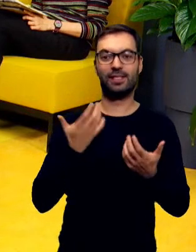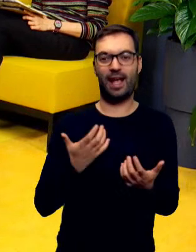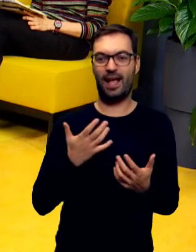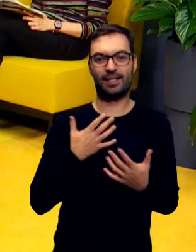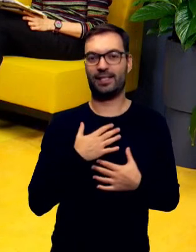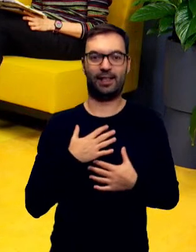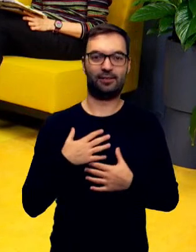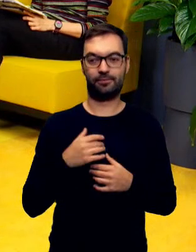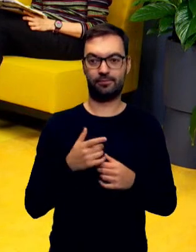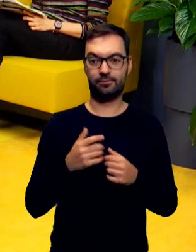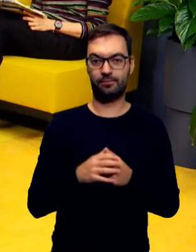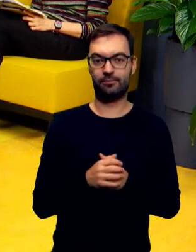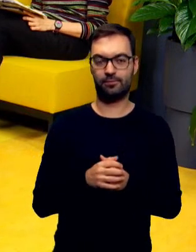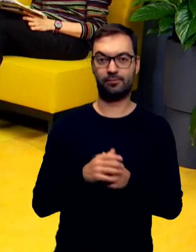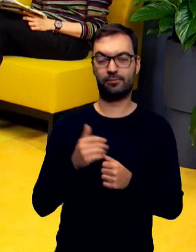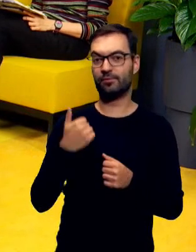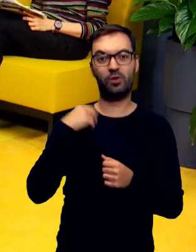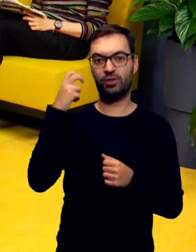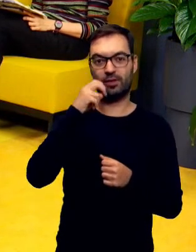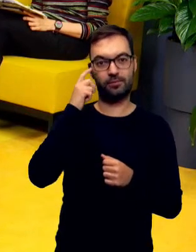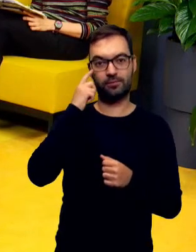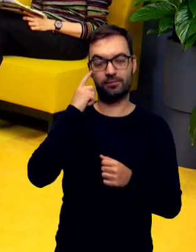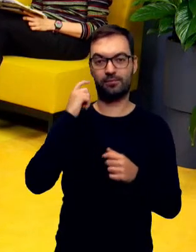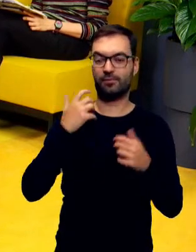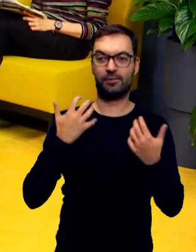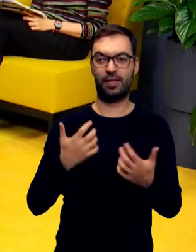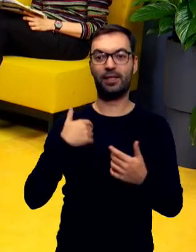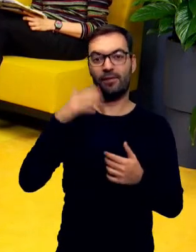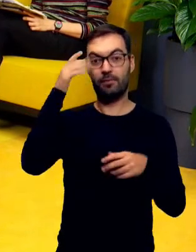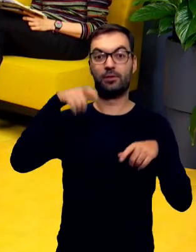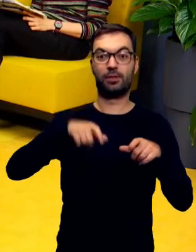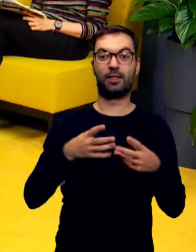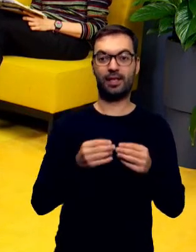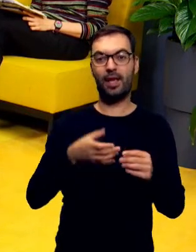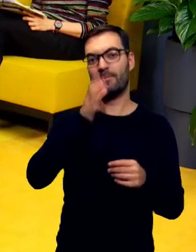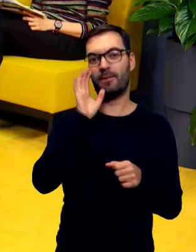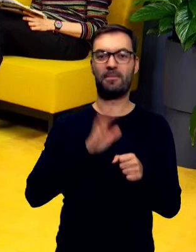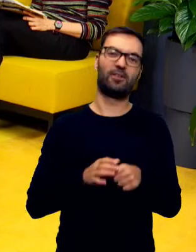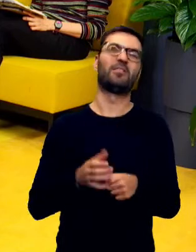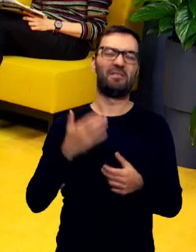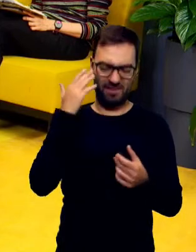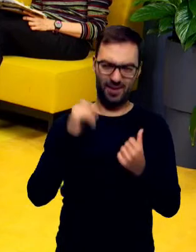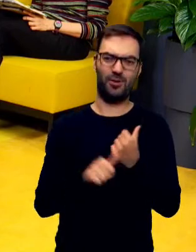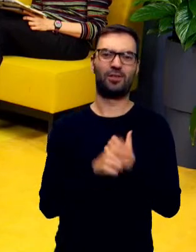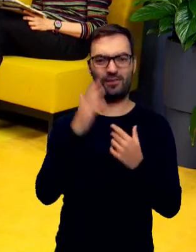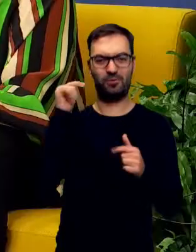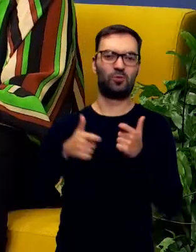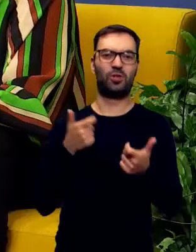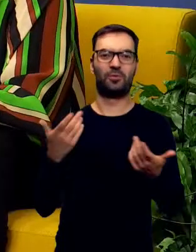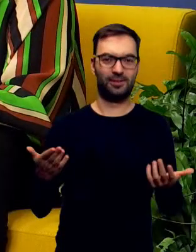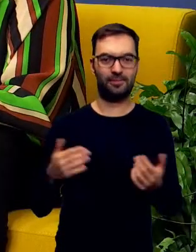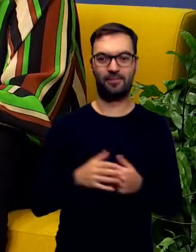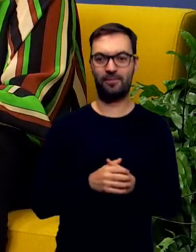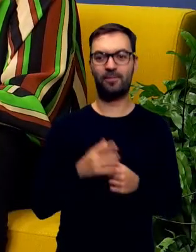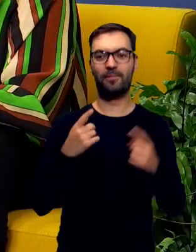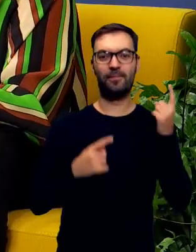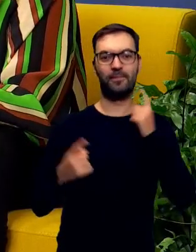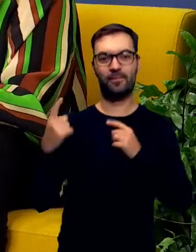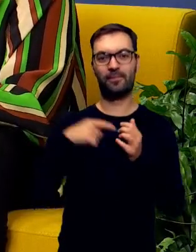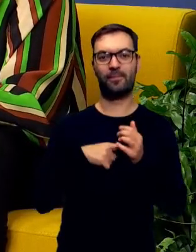niechęcią, tak? Bo to nie była ciekawość, niechęć. Ja wiem, siedzę na kanapie, piję piwo i wiem, co tam powinno się dziać. I myślę,